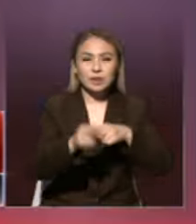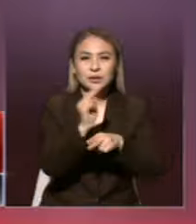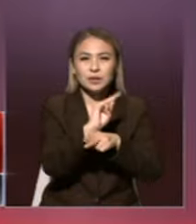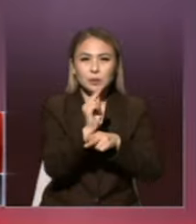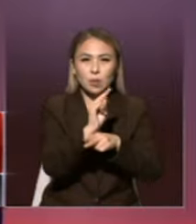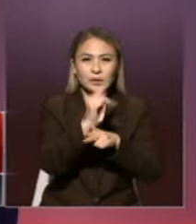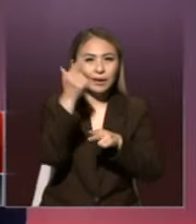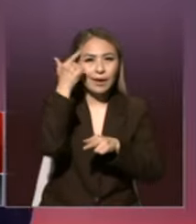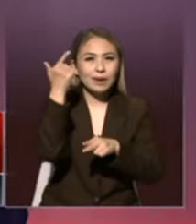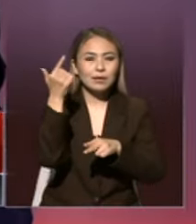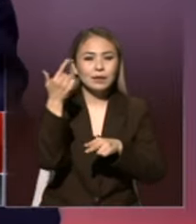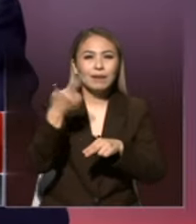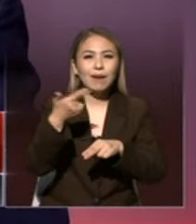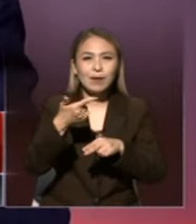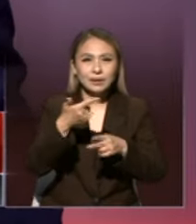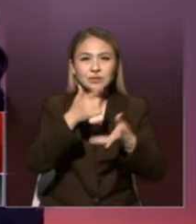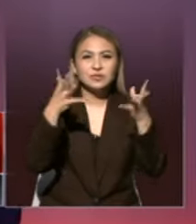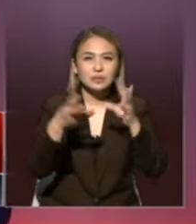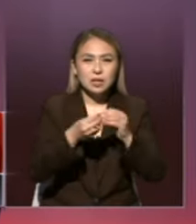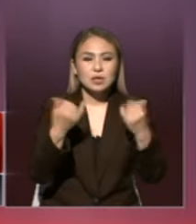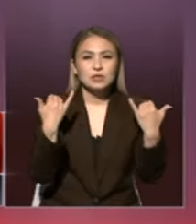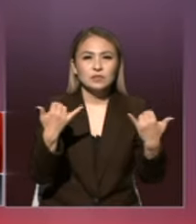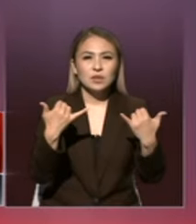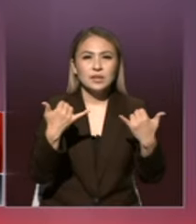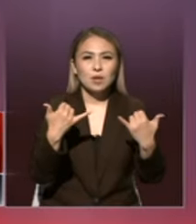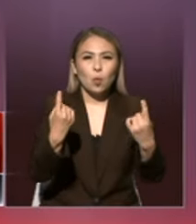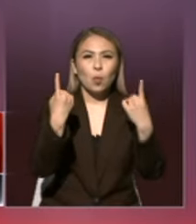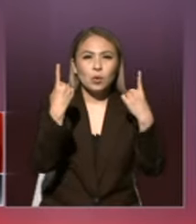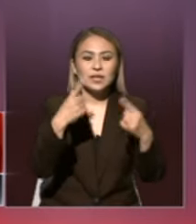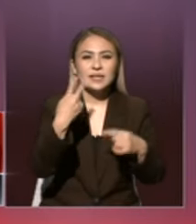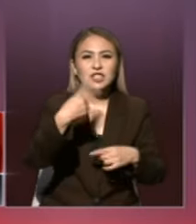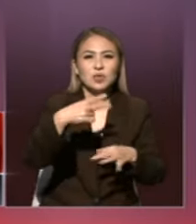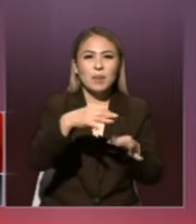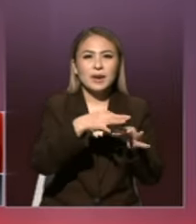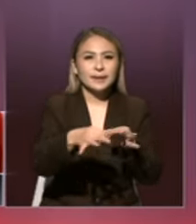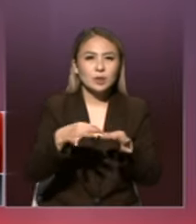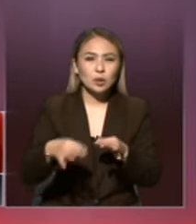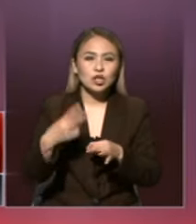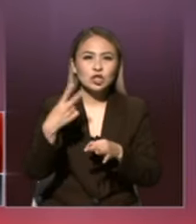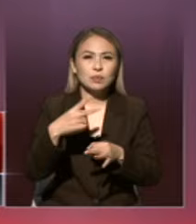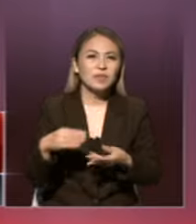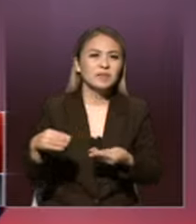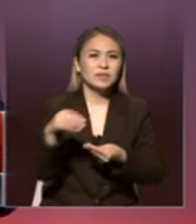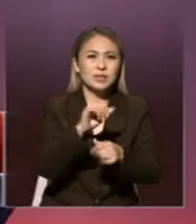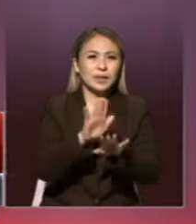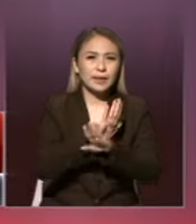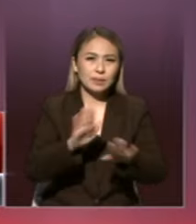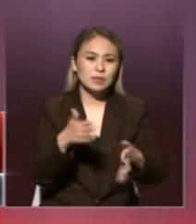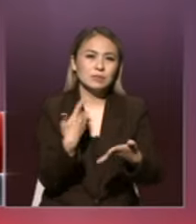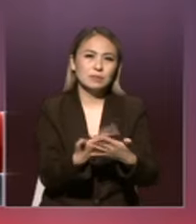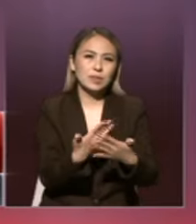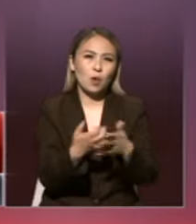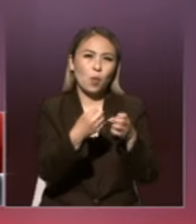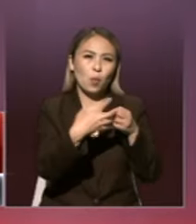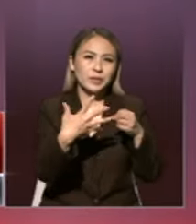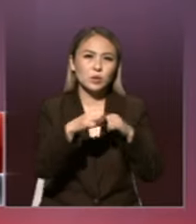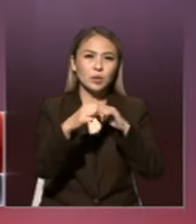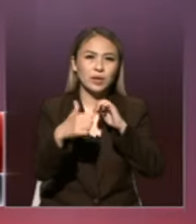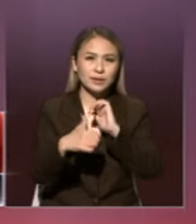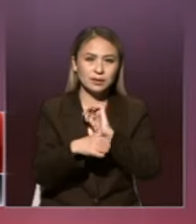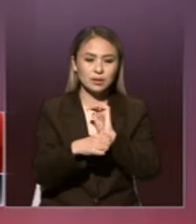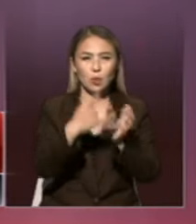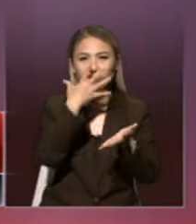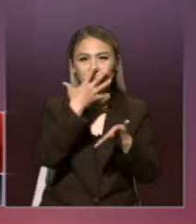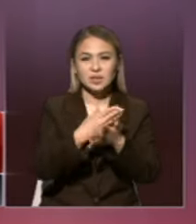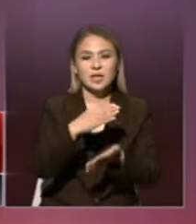мысалы ірі-ірі компанияларда 20 бізде регион болса, соның 20-сына деп айтпайын енді. Бірақ соның бір 15-16-сында